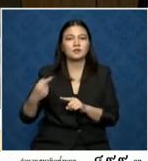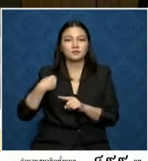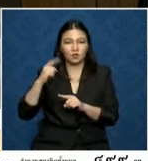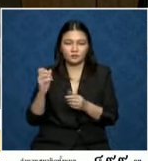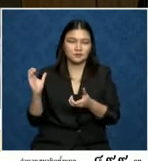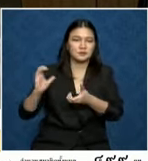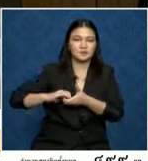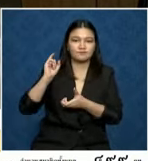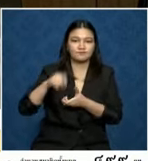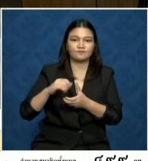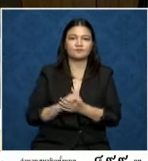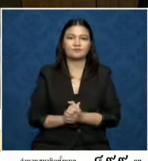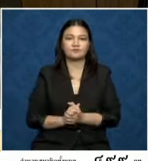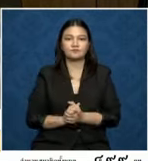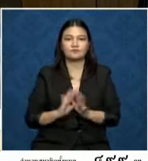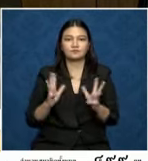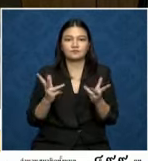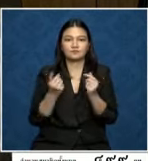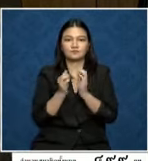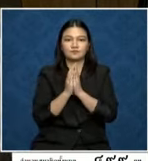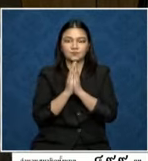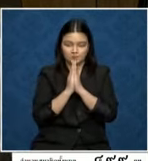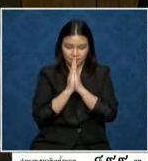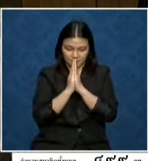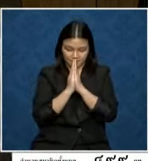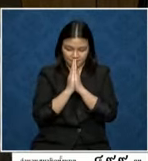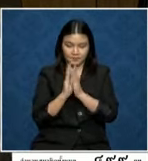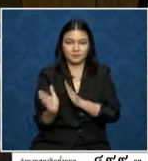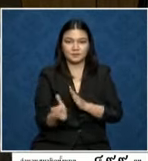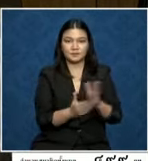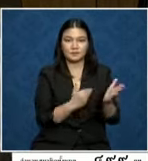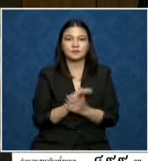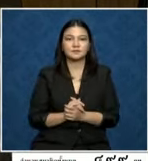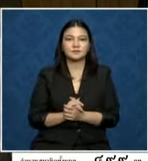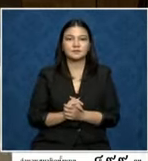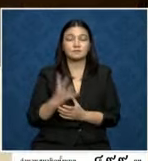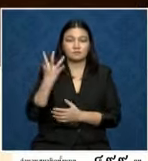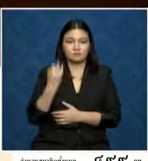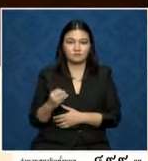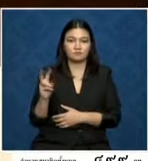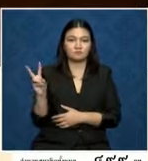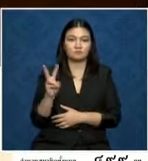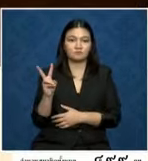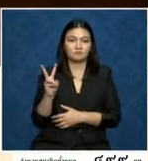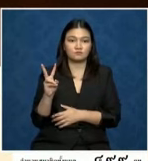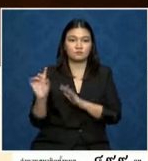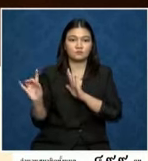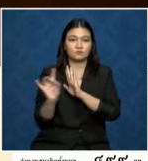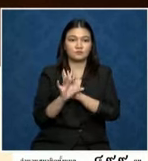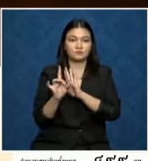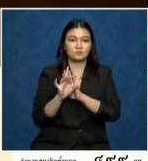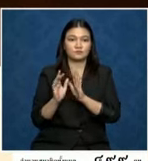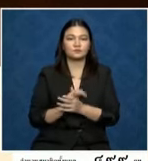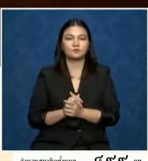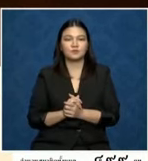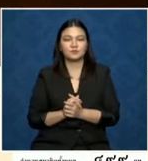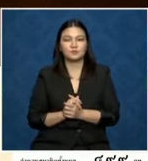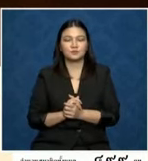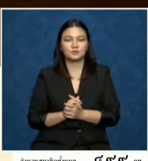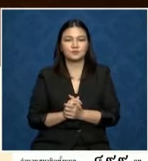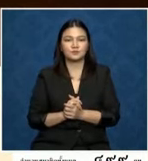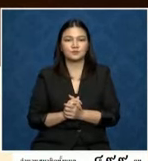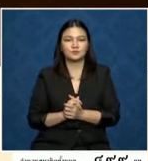ล้องกันด้วยครับ ครับขอบคุณครับอีก2ท่านสุดท้ายนะครับเดี๋ยวจะมีการโหวตนะครับท่านสมาชิก